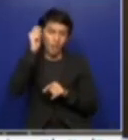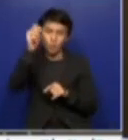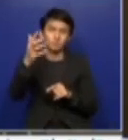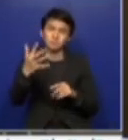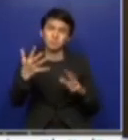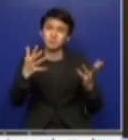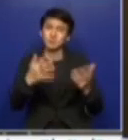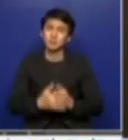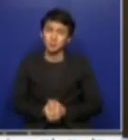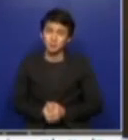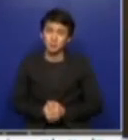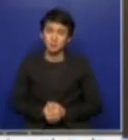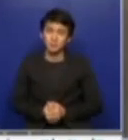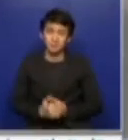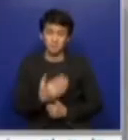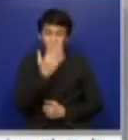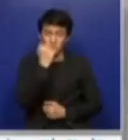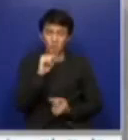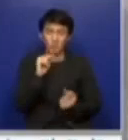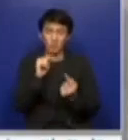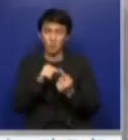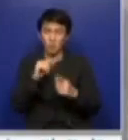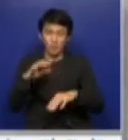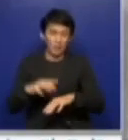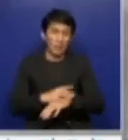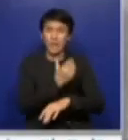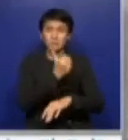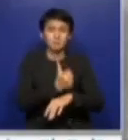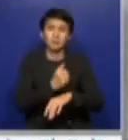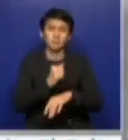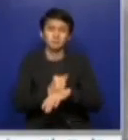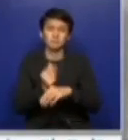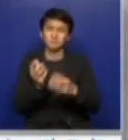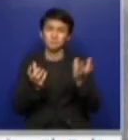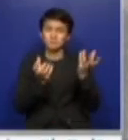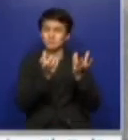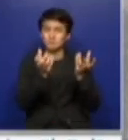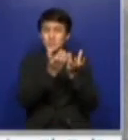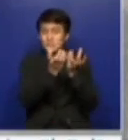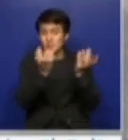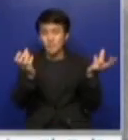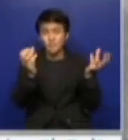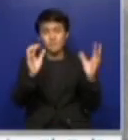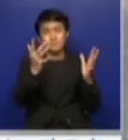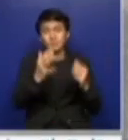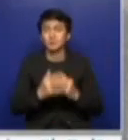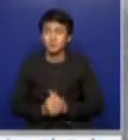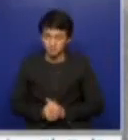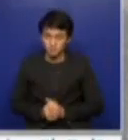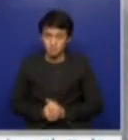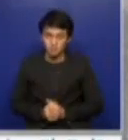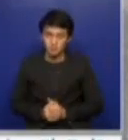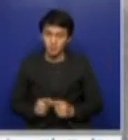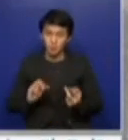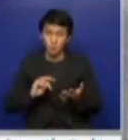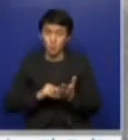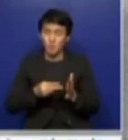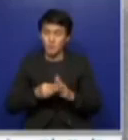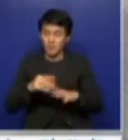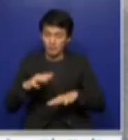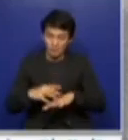เพราะมีระบบการเมืองที่ไม่ชอบธรรมส่งผลให้การเมืองไม่มีเสถียรภา